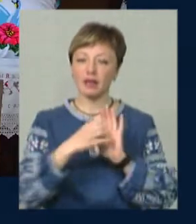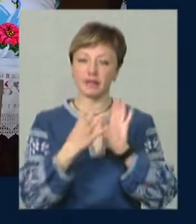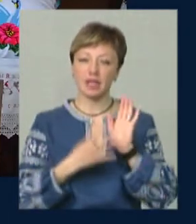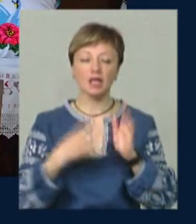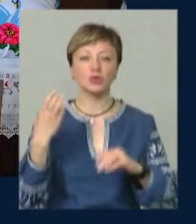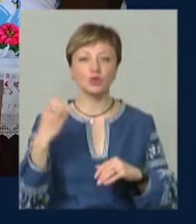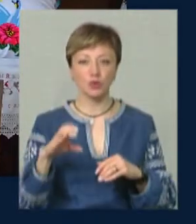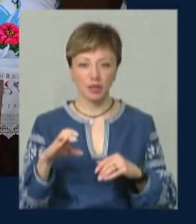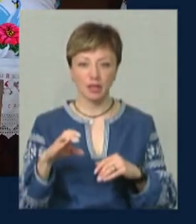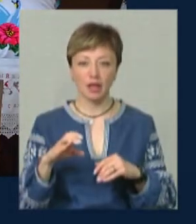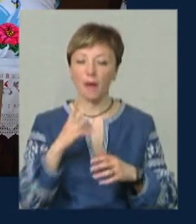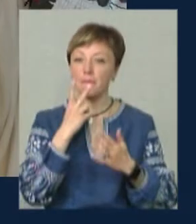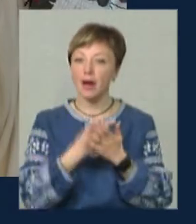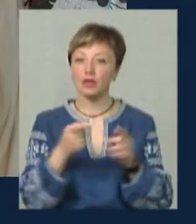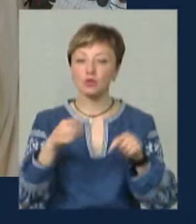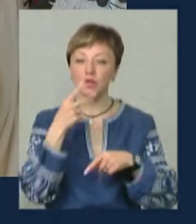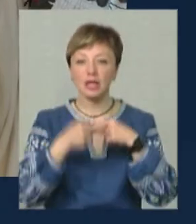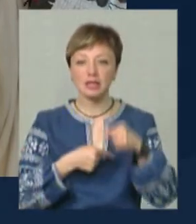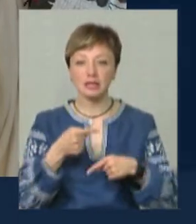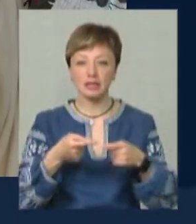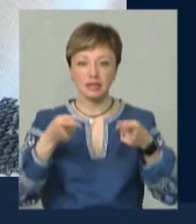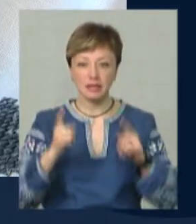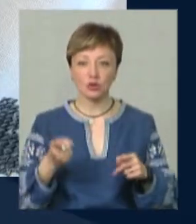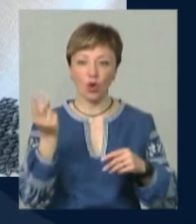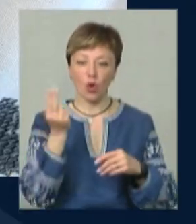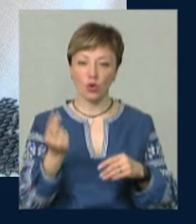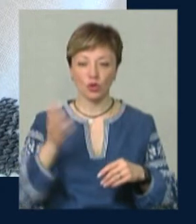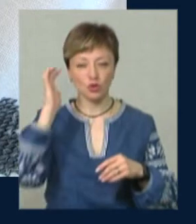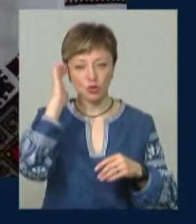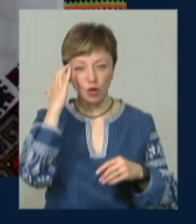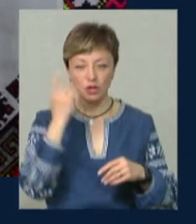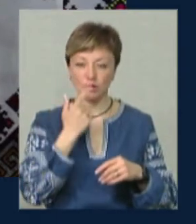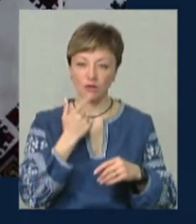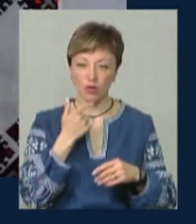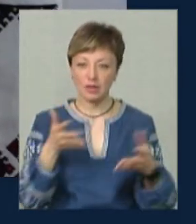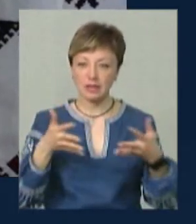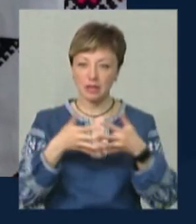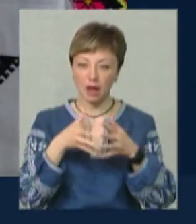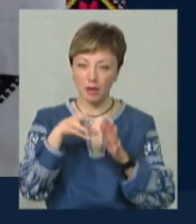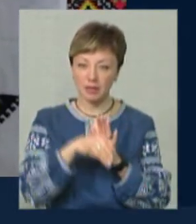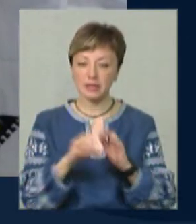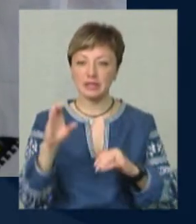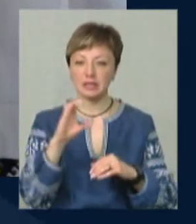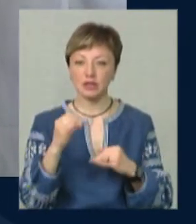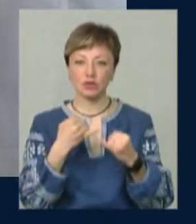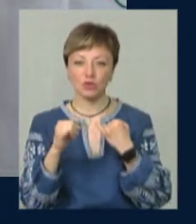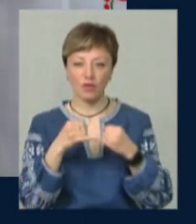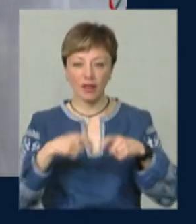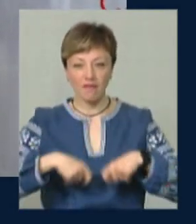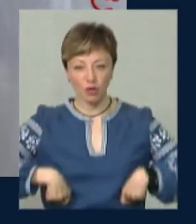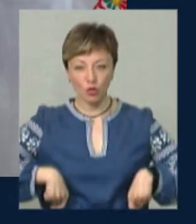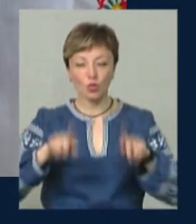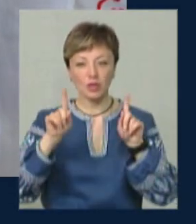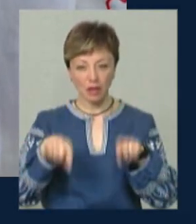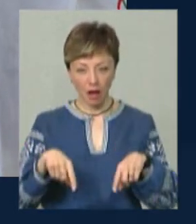19 століття. Бачите, тут традиційні дійсно ці кольори – чорний і червоний, з крапленням синього, жовтого. І на портуху